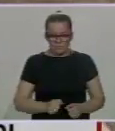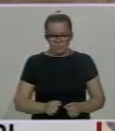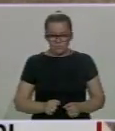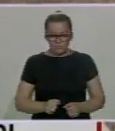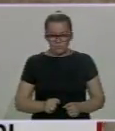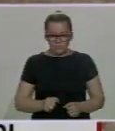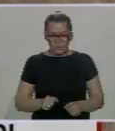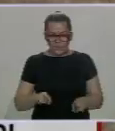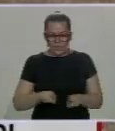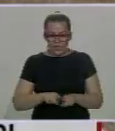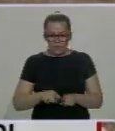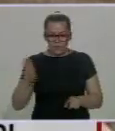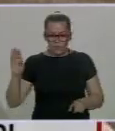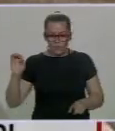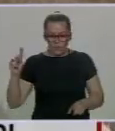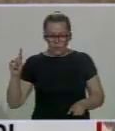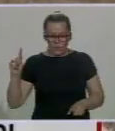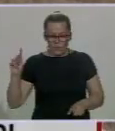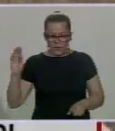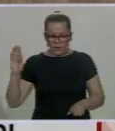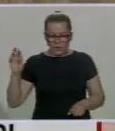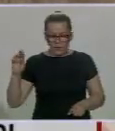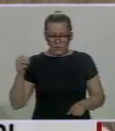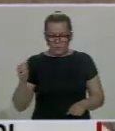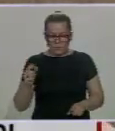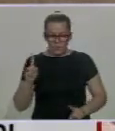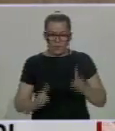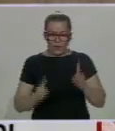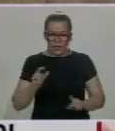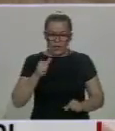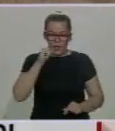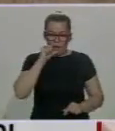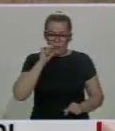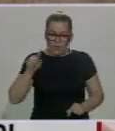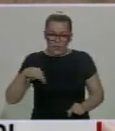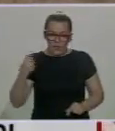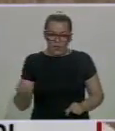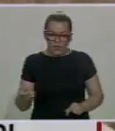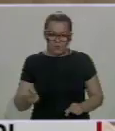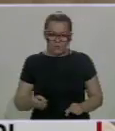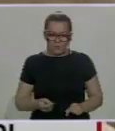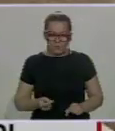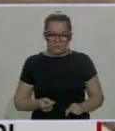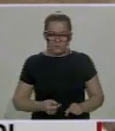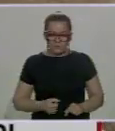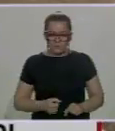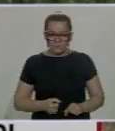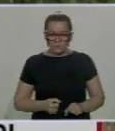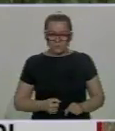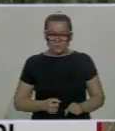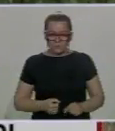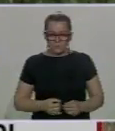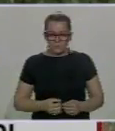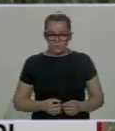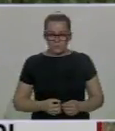nici bobul la grâu, că oricum dacă era umiditate, era altfel. Și greutatea hectolitrică și A